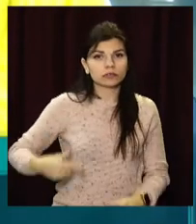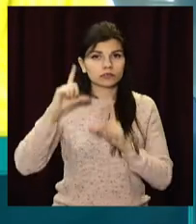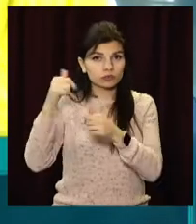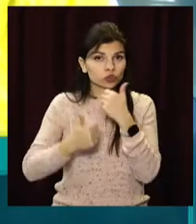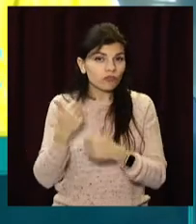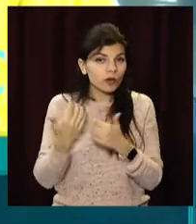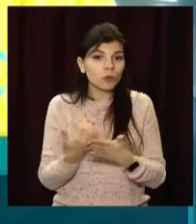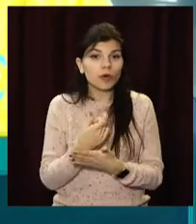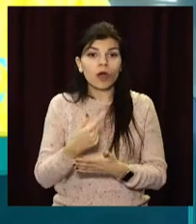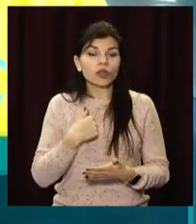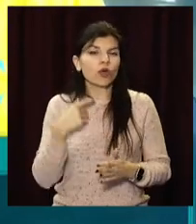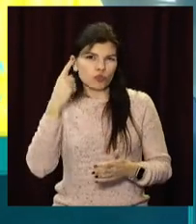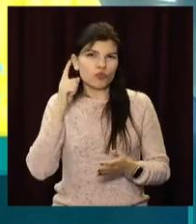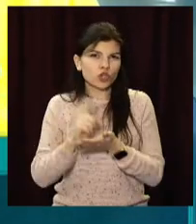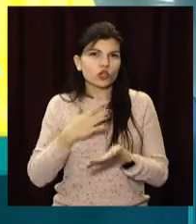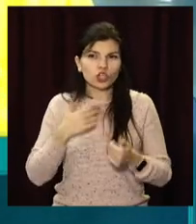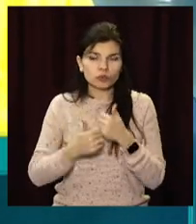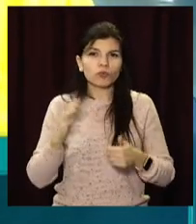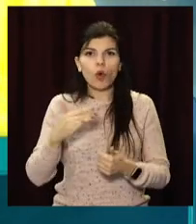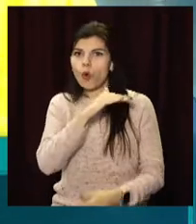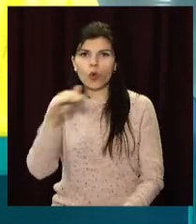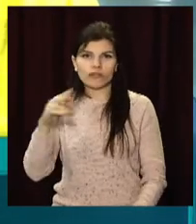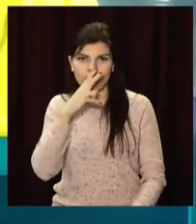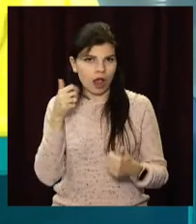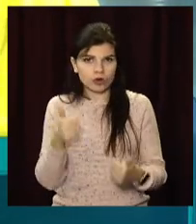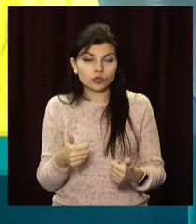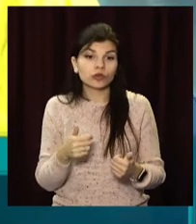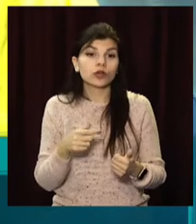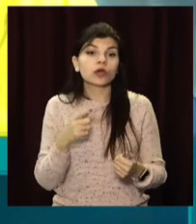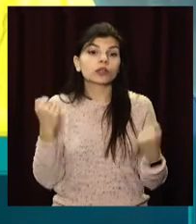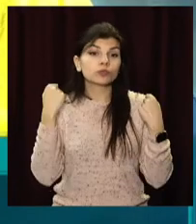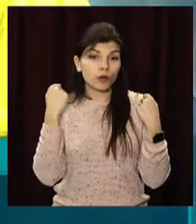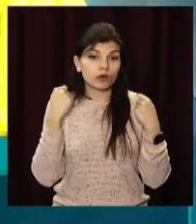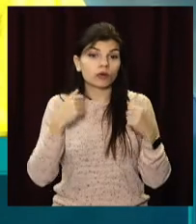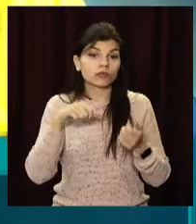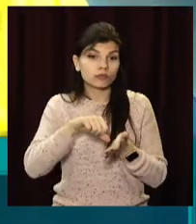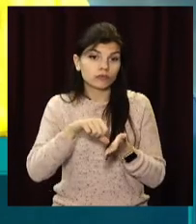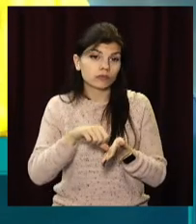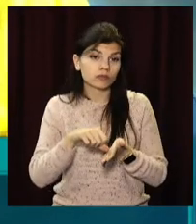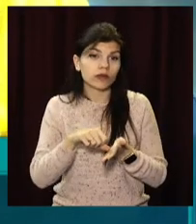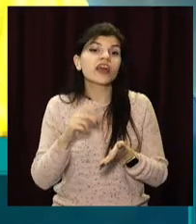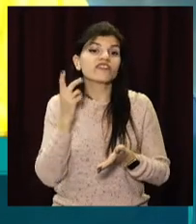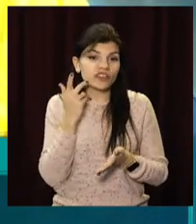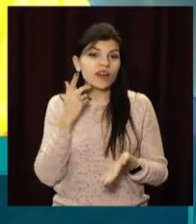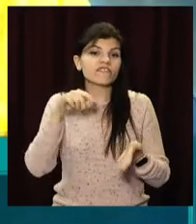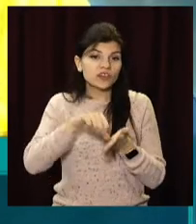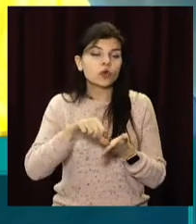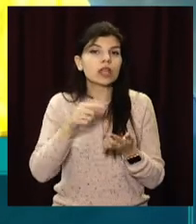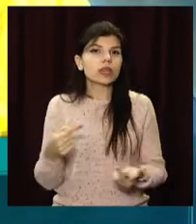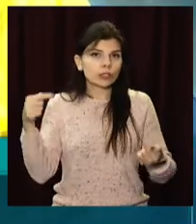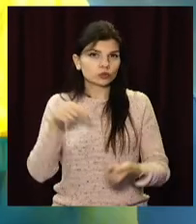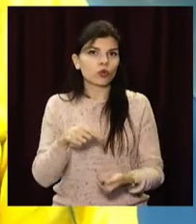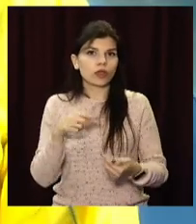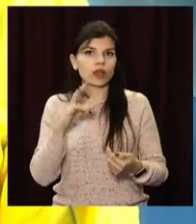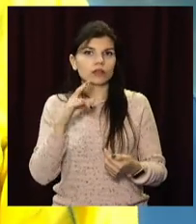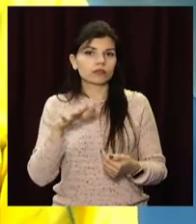спортсмени будуть представлені на рівні, відстоюють честь нашого міста. Ну і спортсмени збірної команди області, звісно ж, завжди виступають достойно на